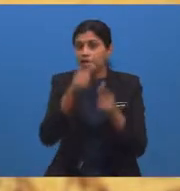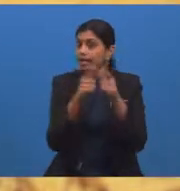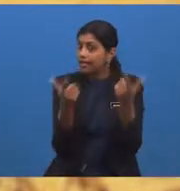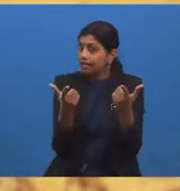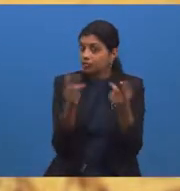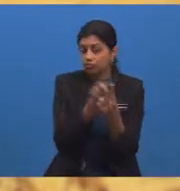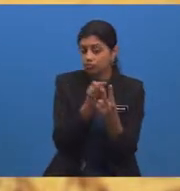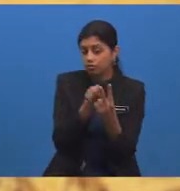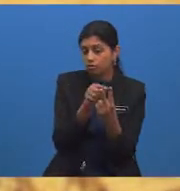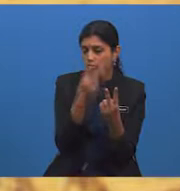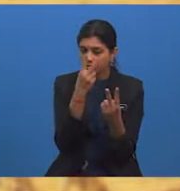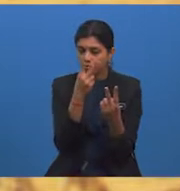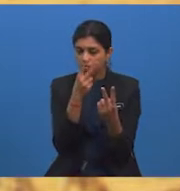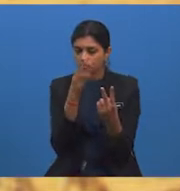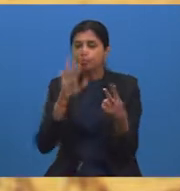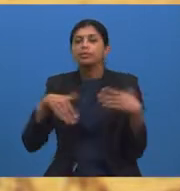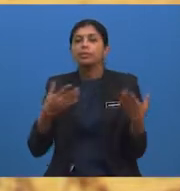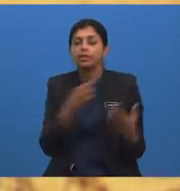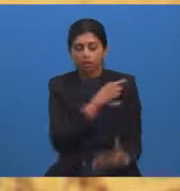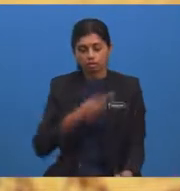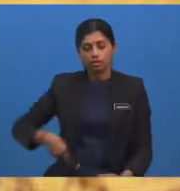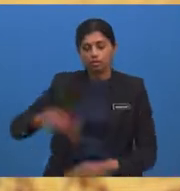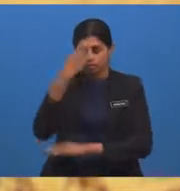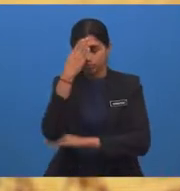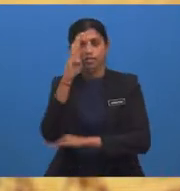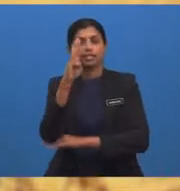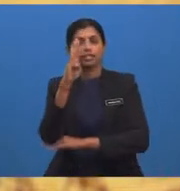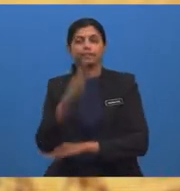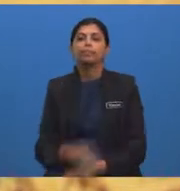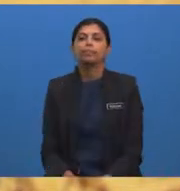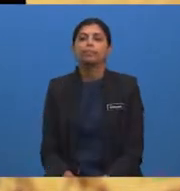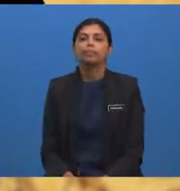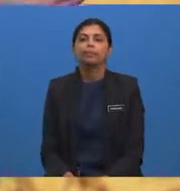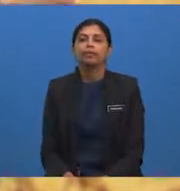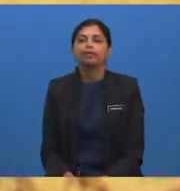dan membangunkan pusat pemerintahan, pemerintah